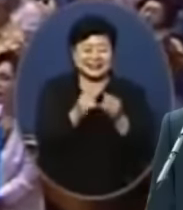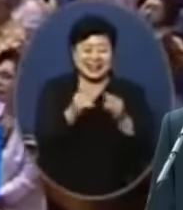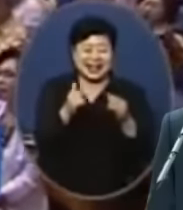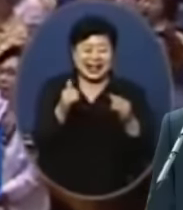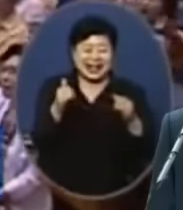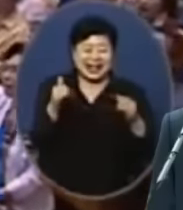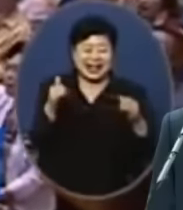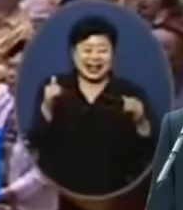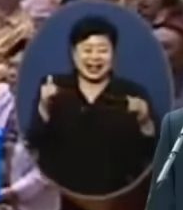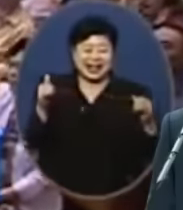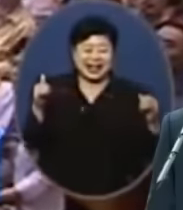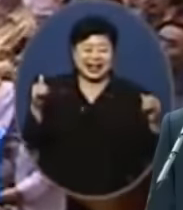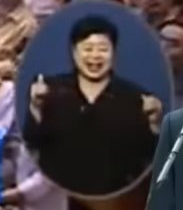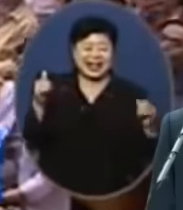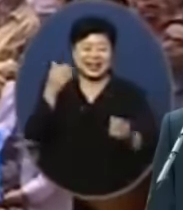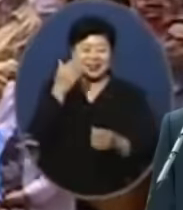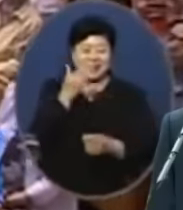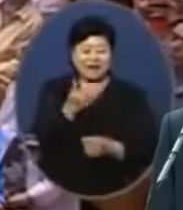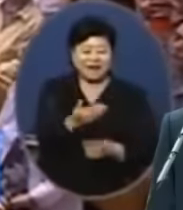사랑하는 자